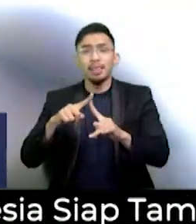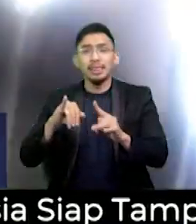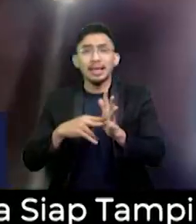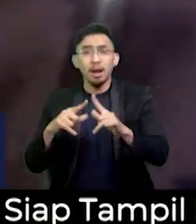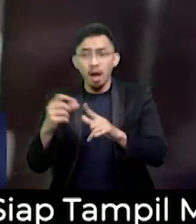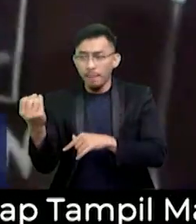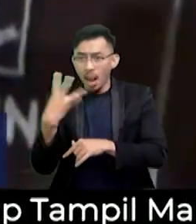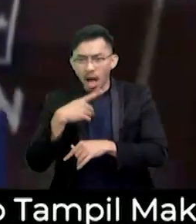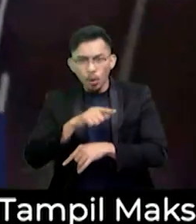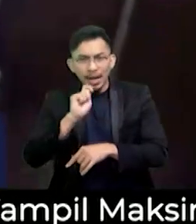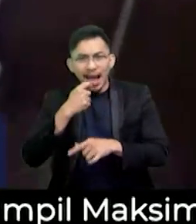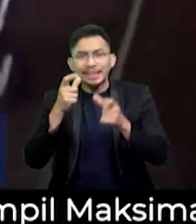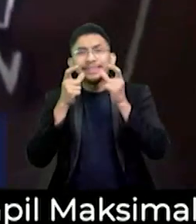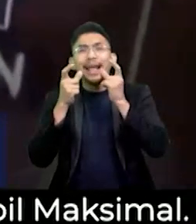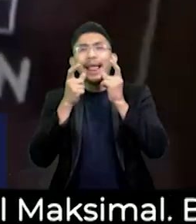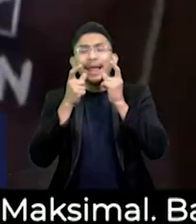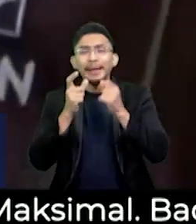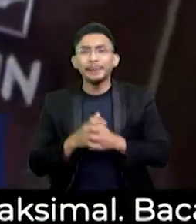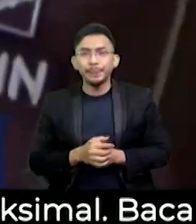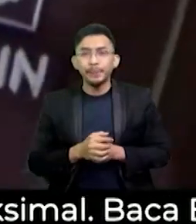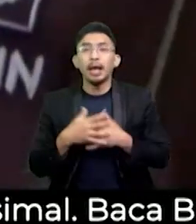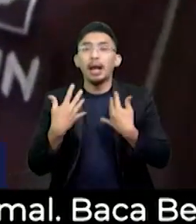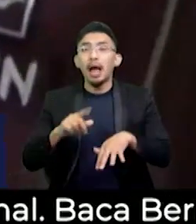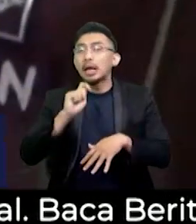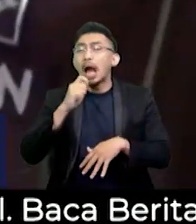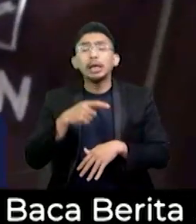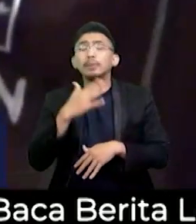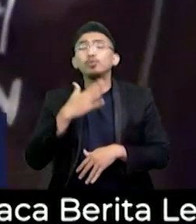oke punya siapa ini Mas kepala-kepala